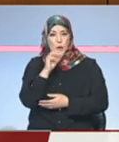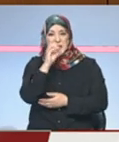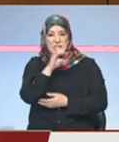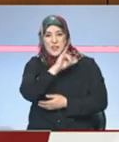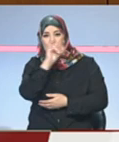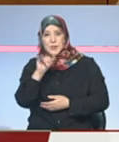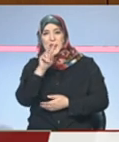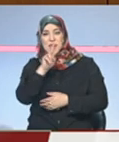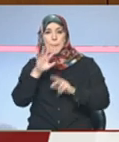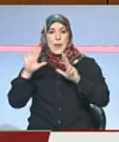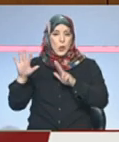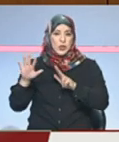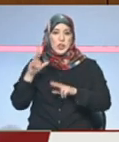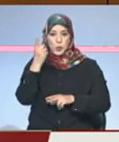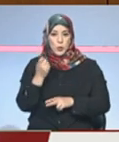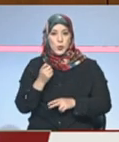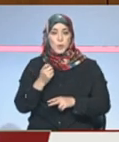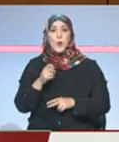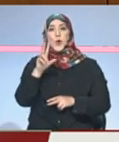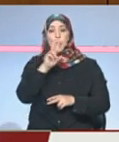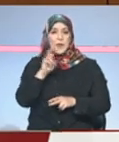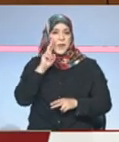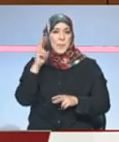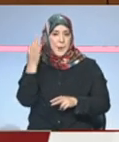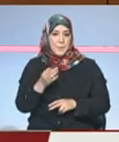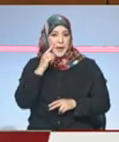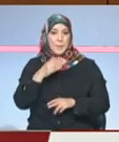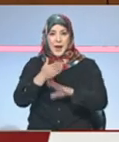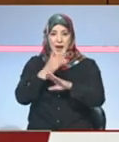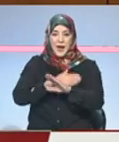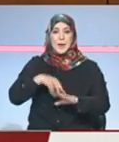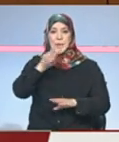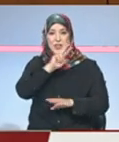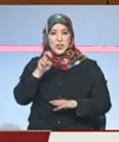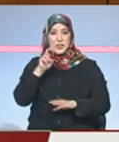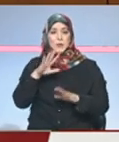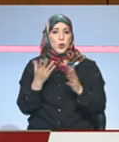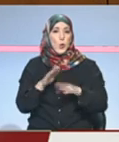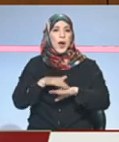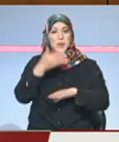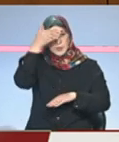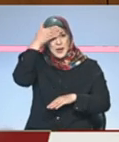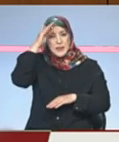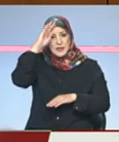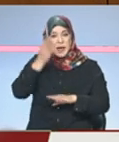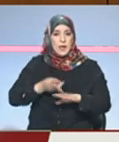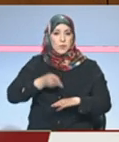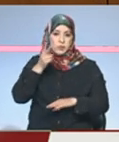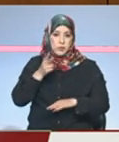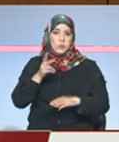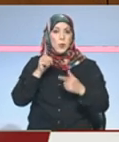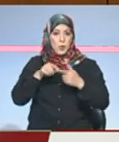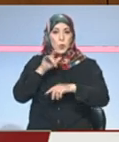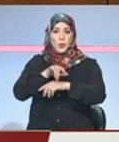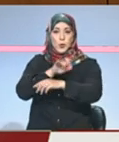و 80% منهم أقل من العامين. ها عوارض كيما سخانة بار إكزامبل ويطلع عنده